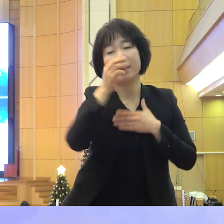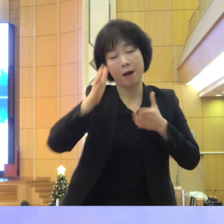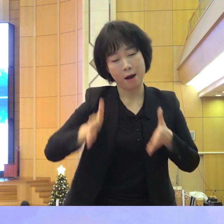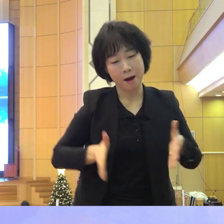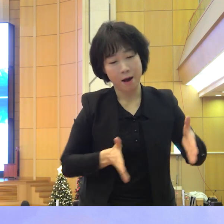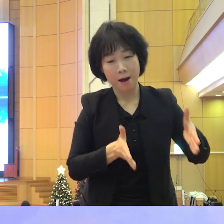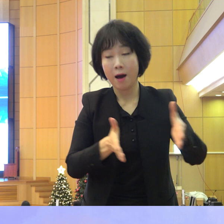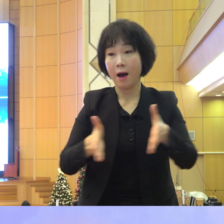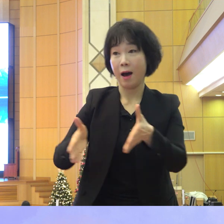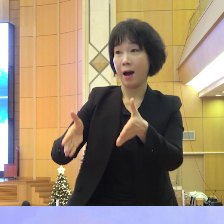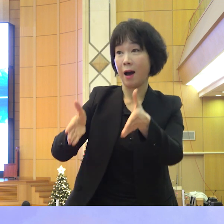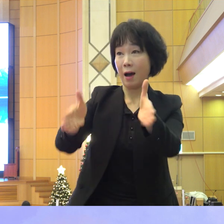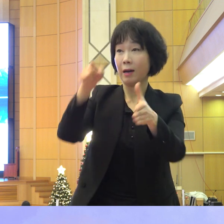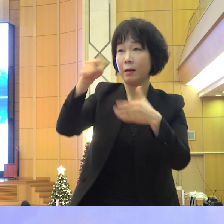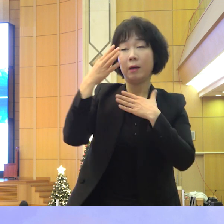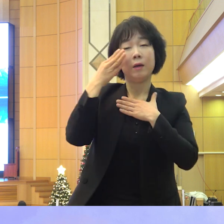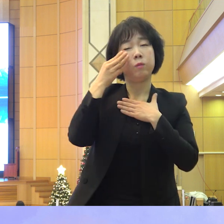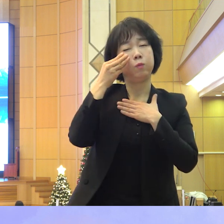평생에